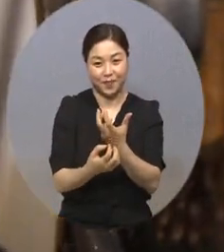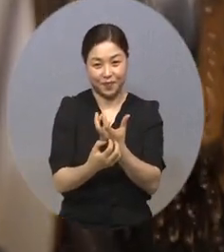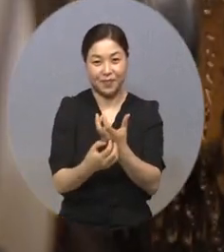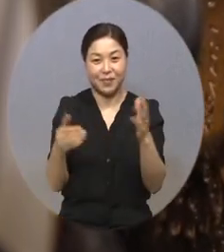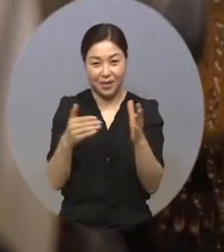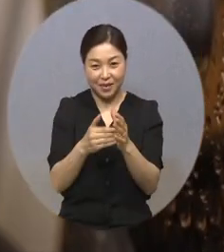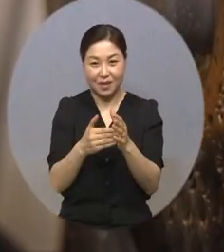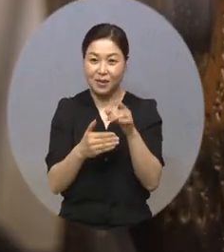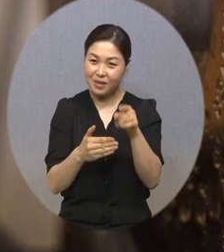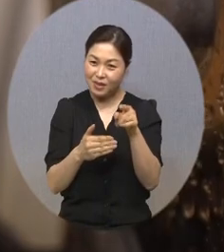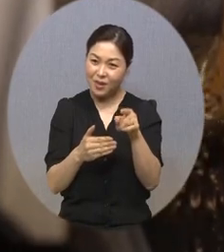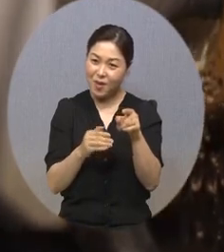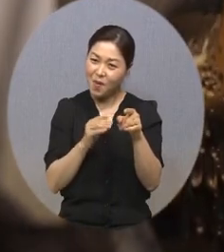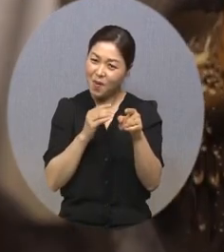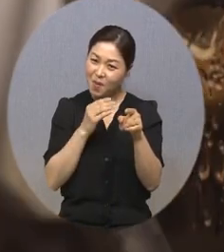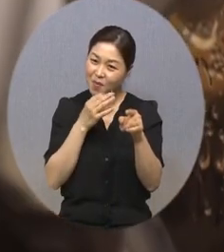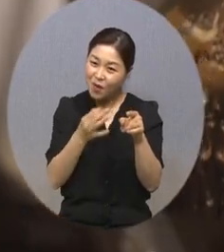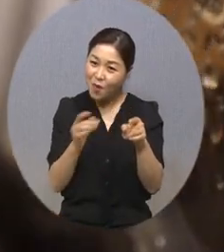뭐라